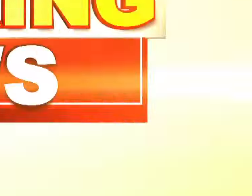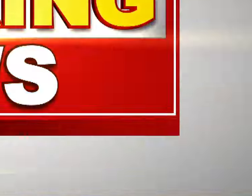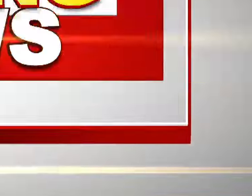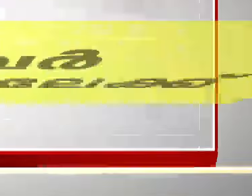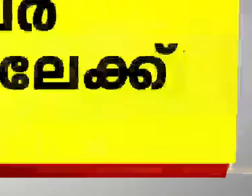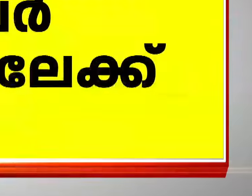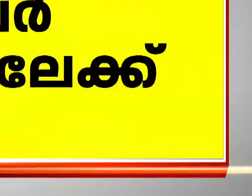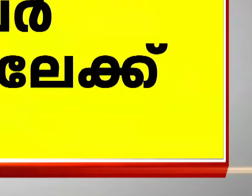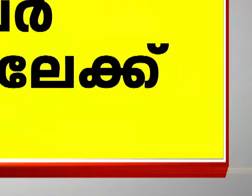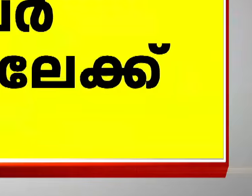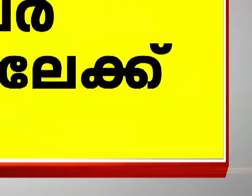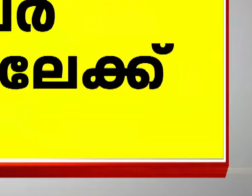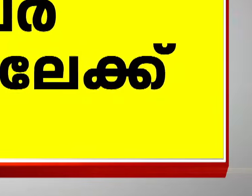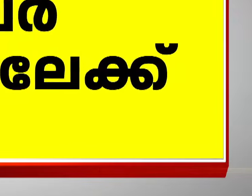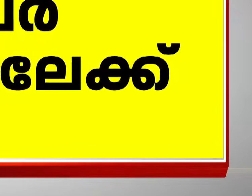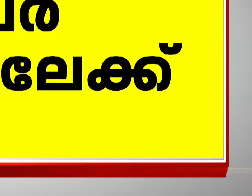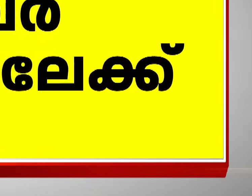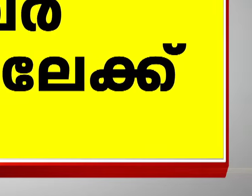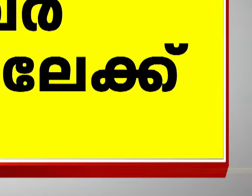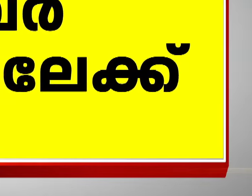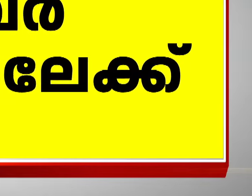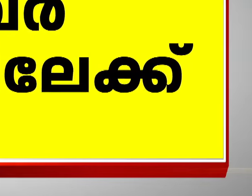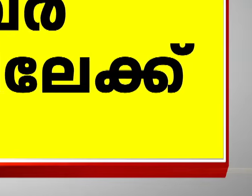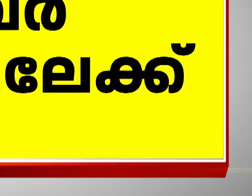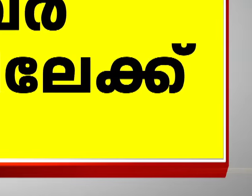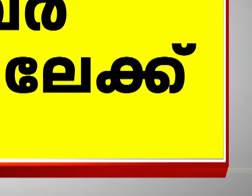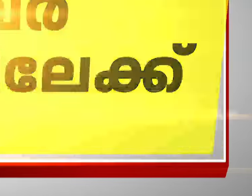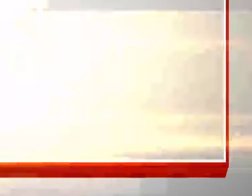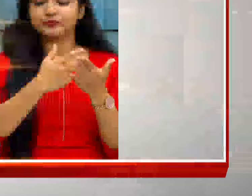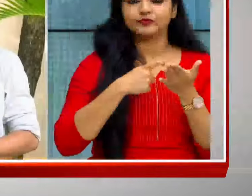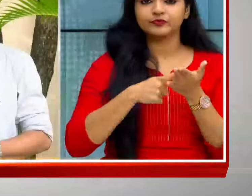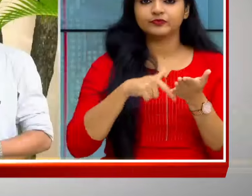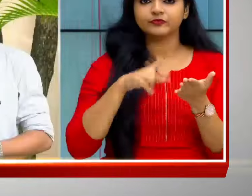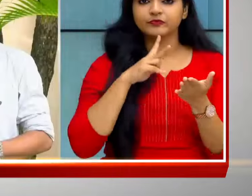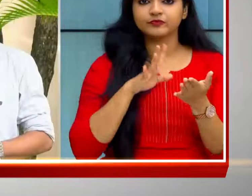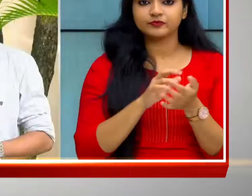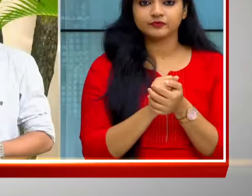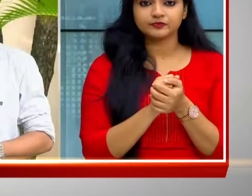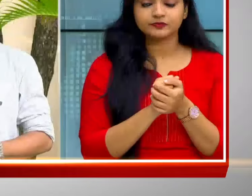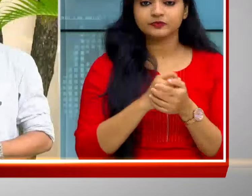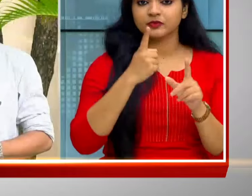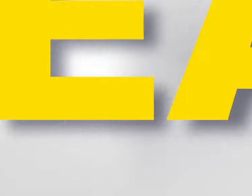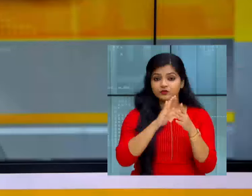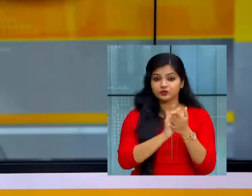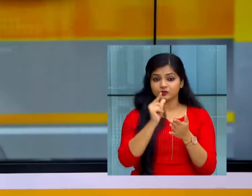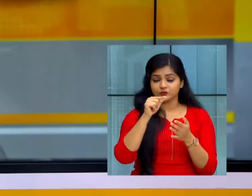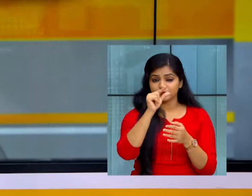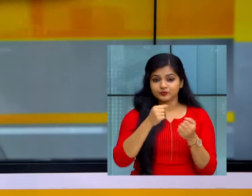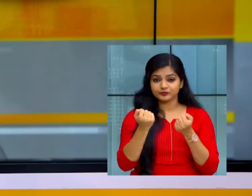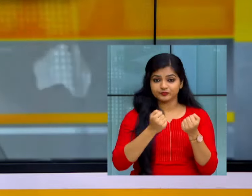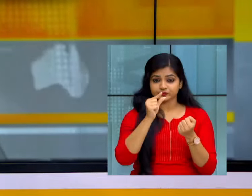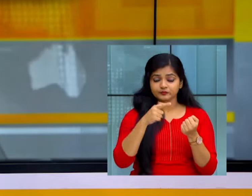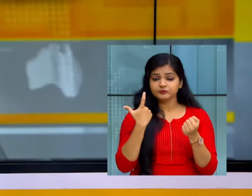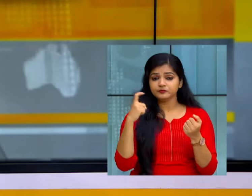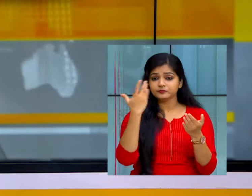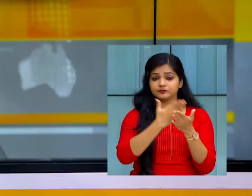മേൽനോട്ടത്തിലോ കോടതിയുടെ നിർദ്ദേശപ്രകാരമോ നടത്തണം എന്നുള്ളതാണ് ഹർജിയിലെ ആവശ്യവും അനുജ യദുവിനെതിരെ പരാതിയുമായി ഇപ്പോൾ നടി രംഗത്തെത്തിയിരിക്കുന്നു